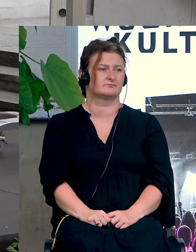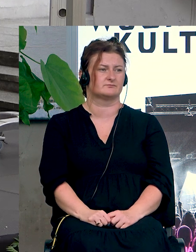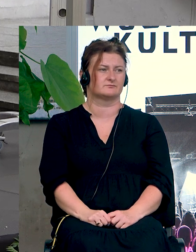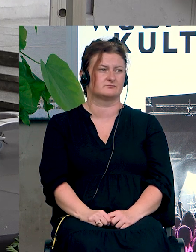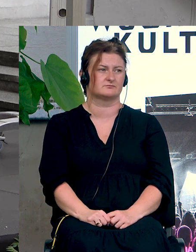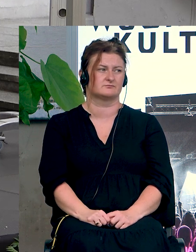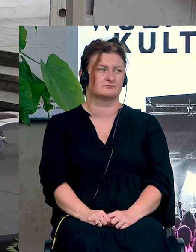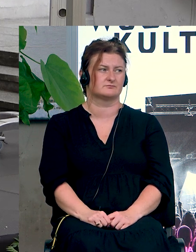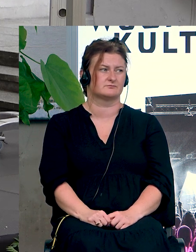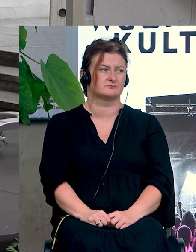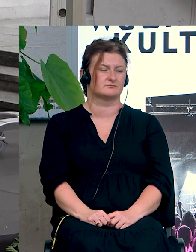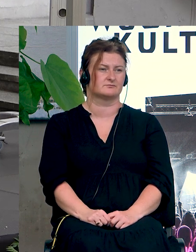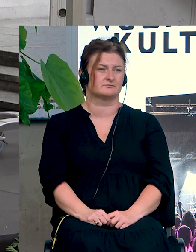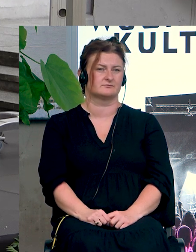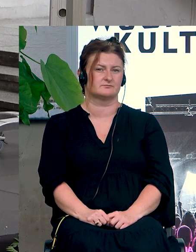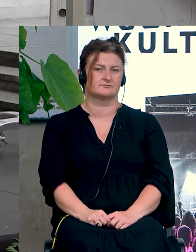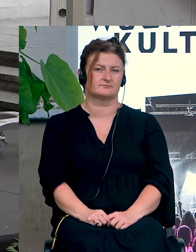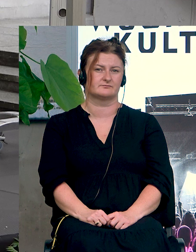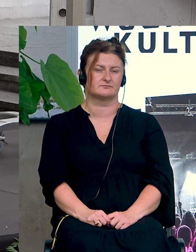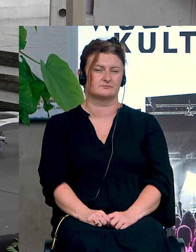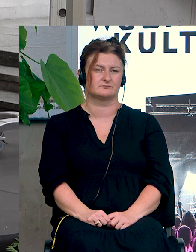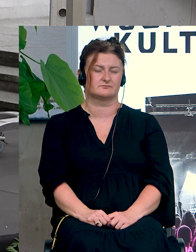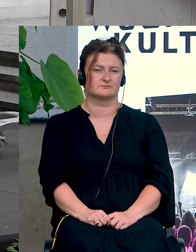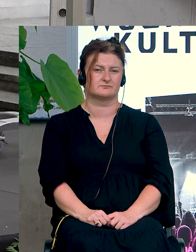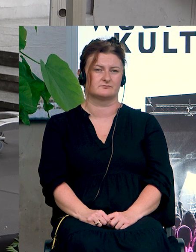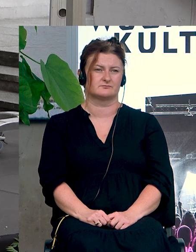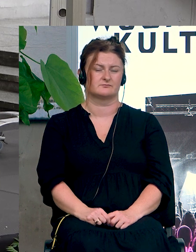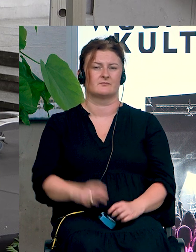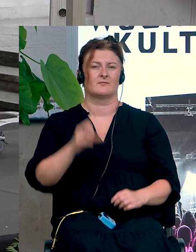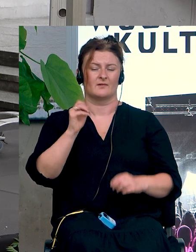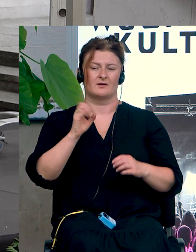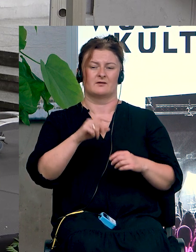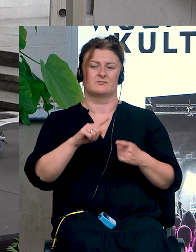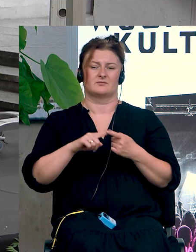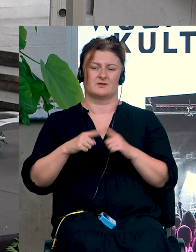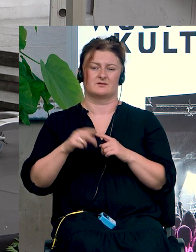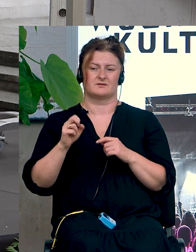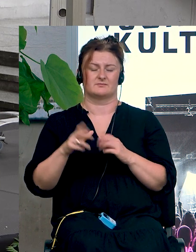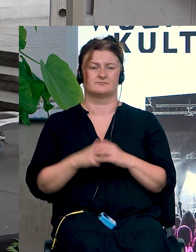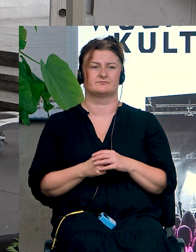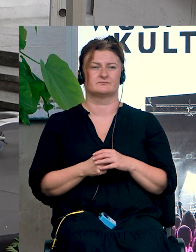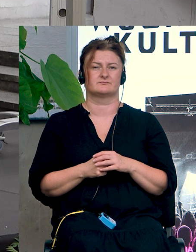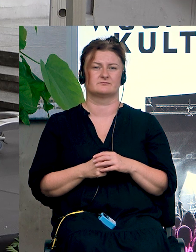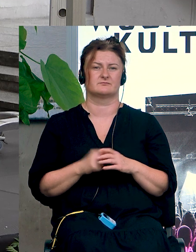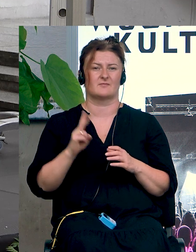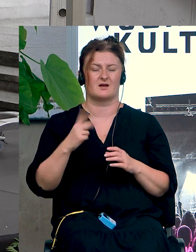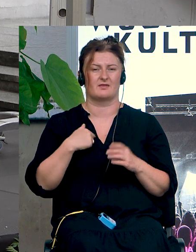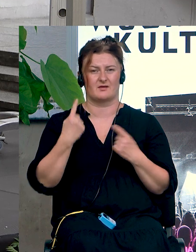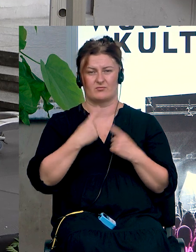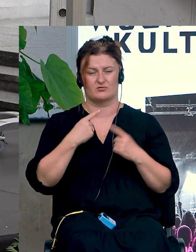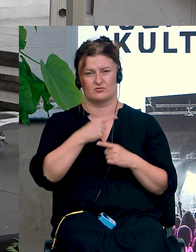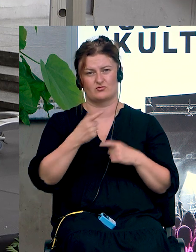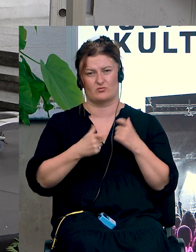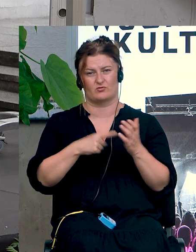Але так, в тому сенсі теж, і в тому сенсі теж. Але я не думаю, що він це зробив як символ. Він це зробив так,